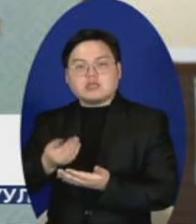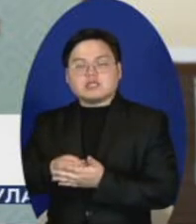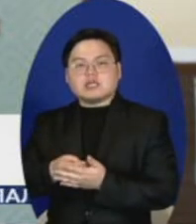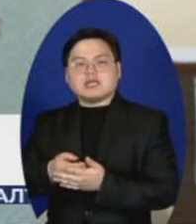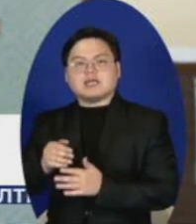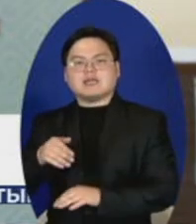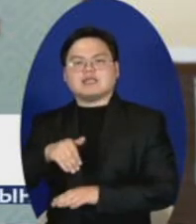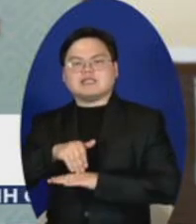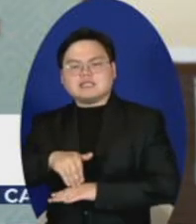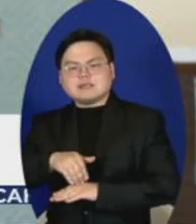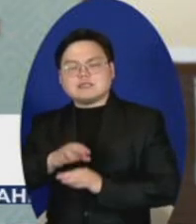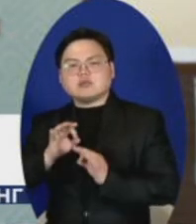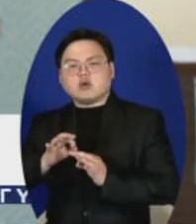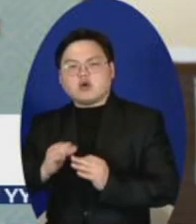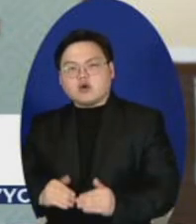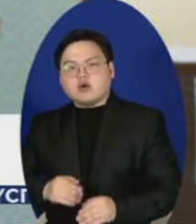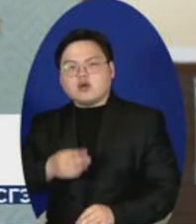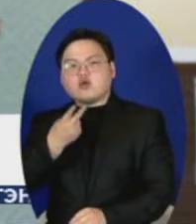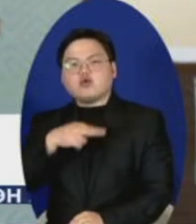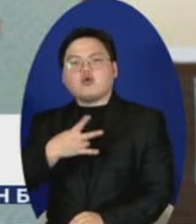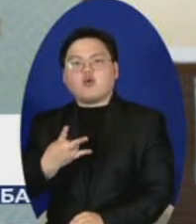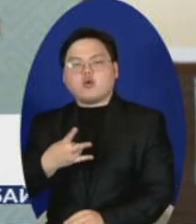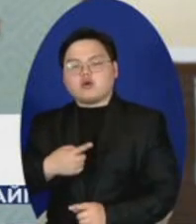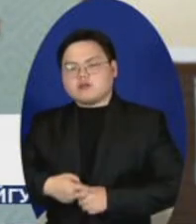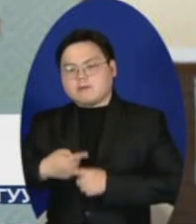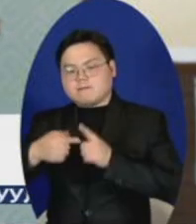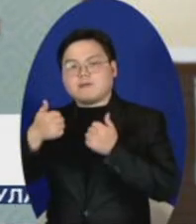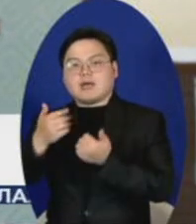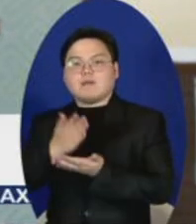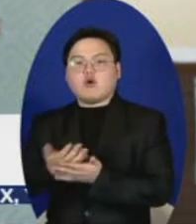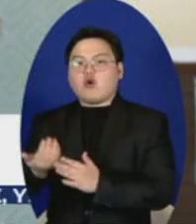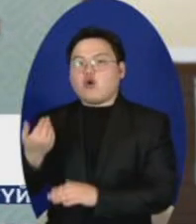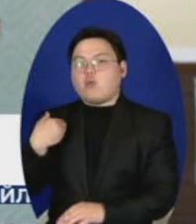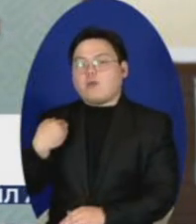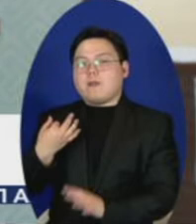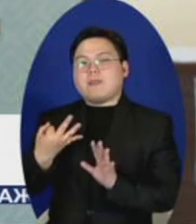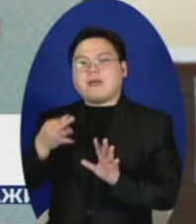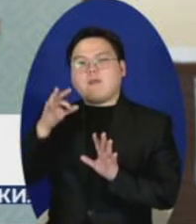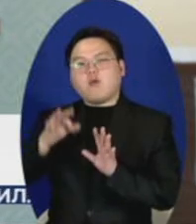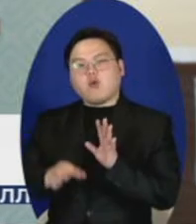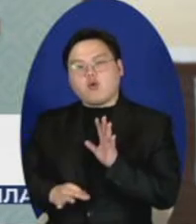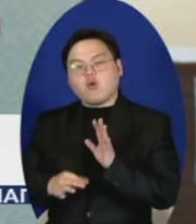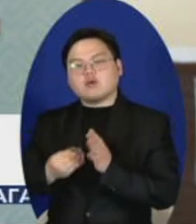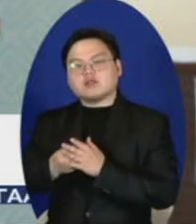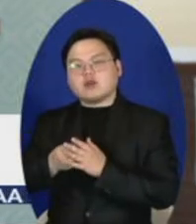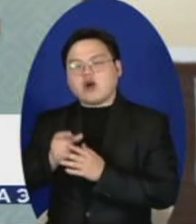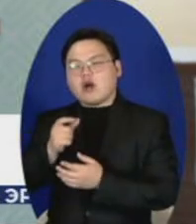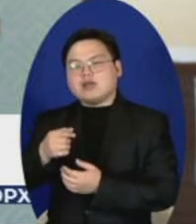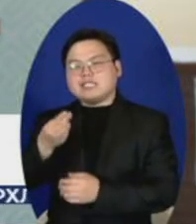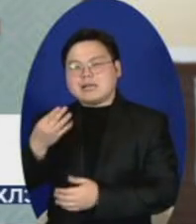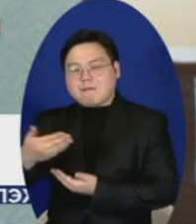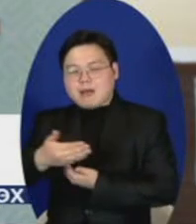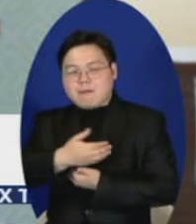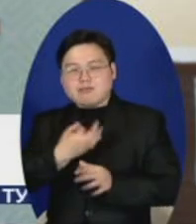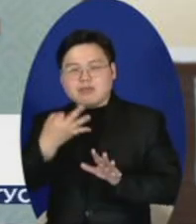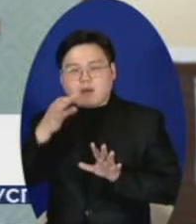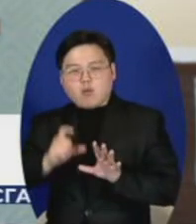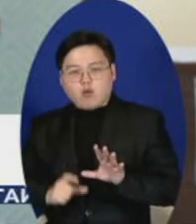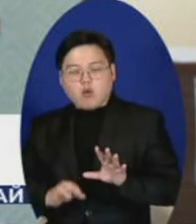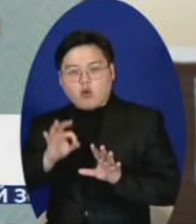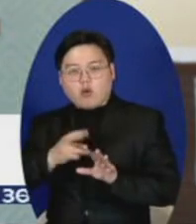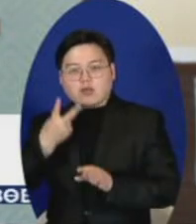өсөлт өндөр харагдаж байна. Өмнө нь бол босго 8% нийт оролцогчдын 8% тэнцэжсэн тохиолдол